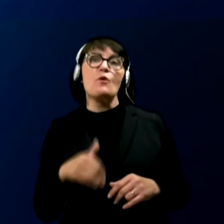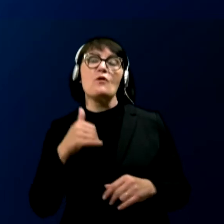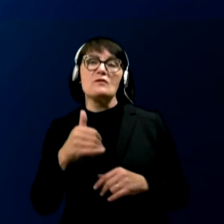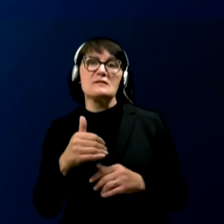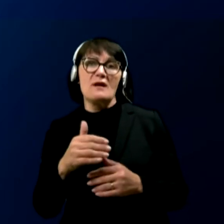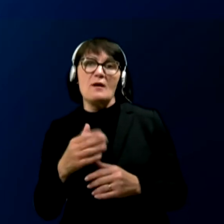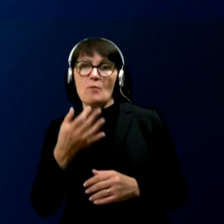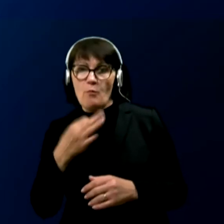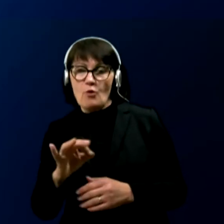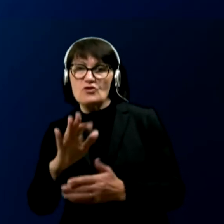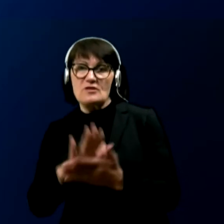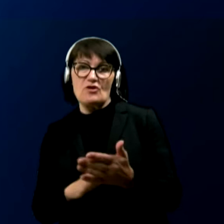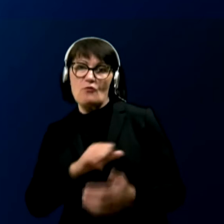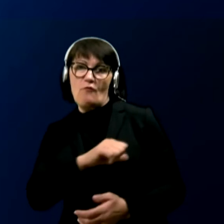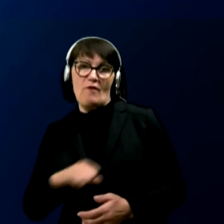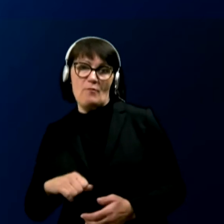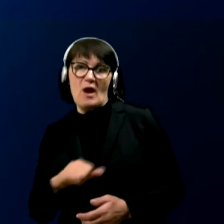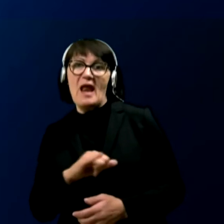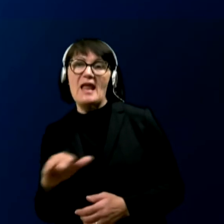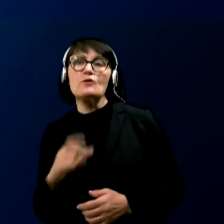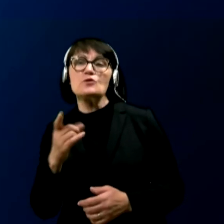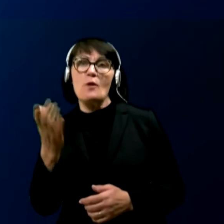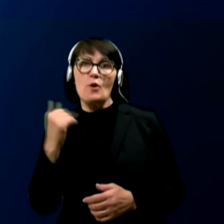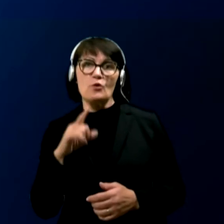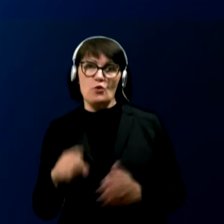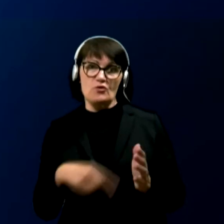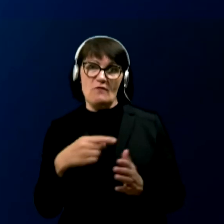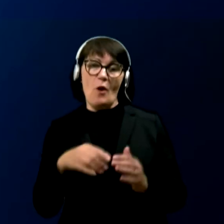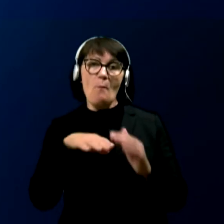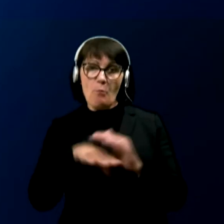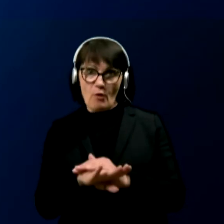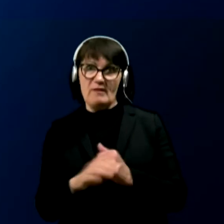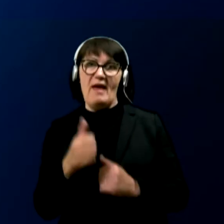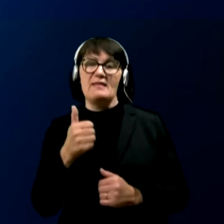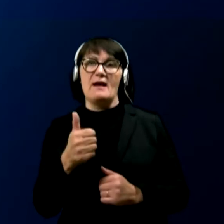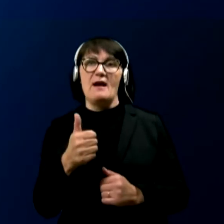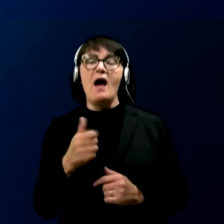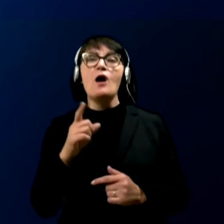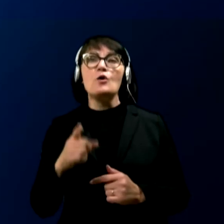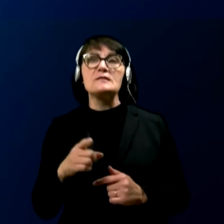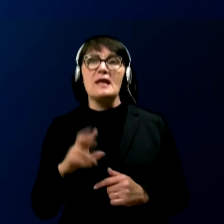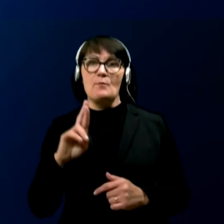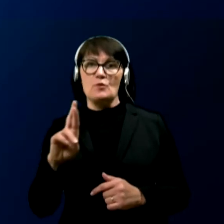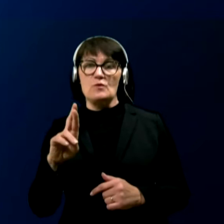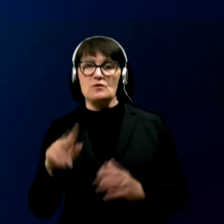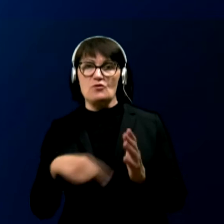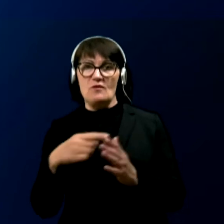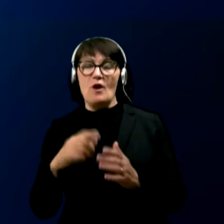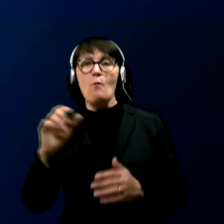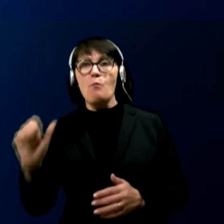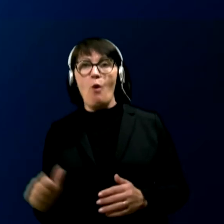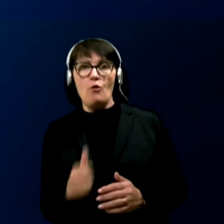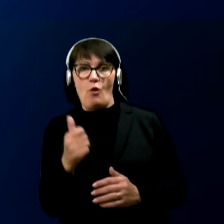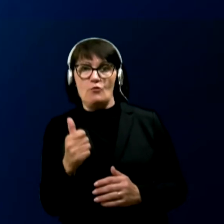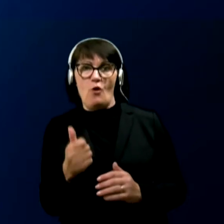začetku februarja letos, ko je bilo to število pod 1. Ko se je reprodukcijsko število začelo ponovno